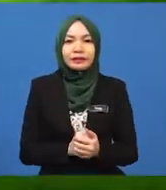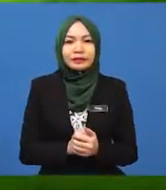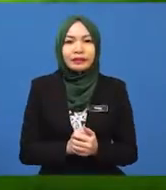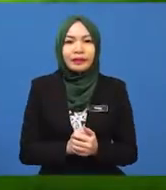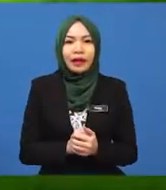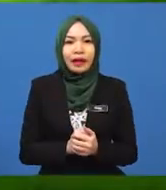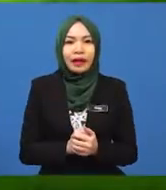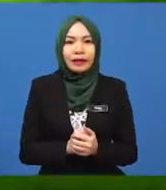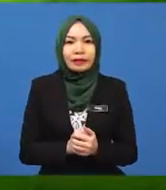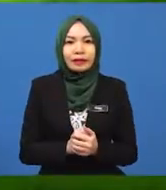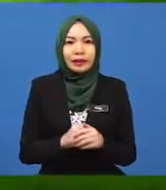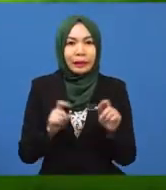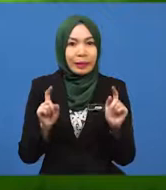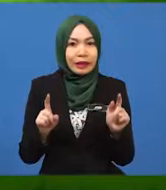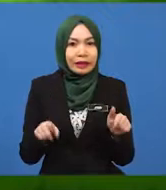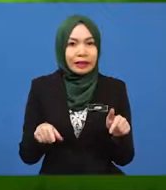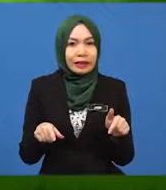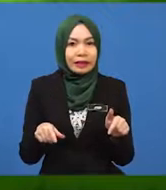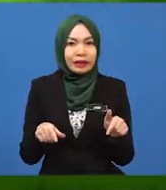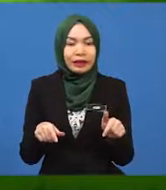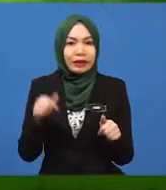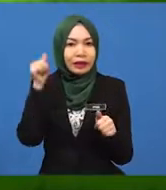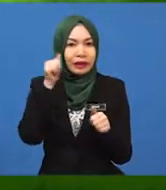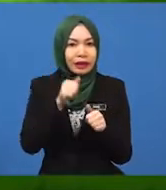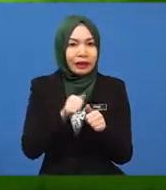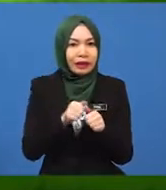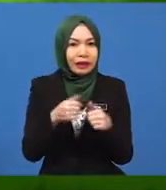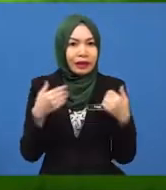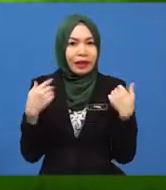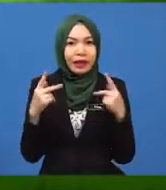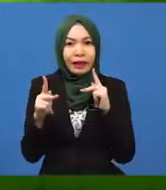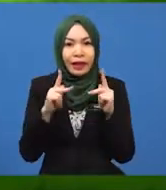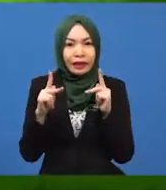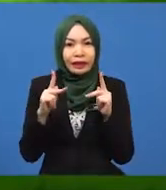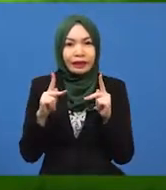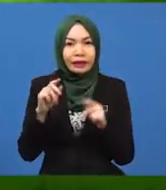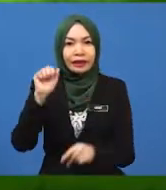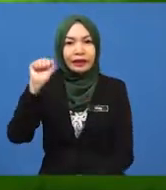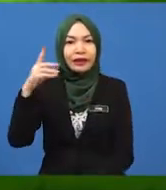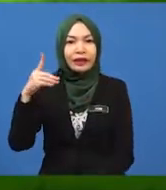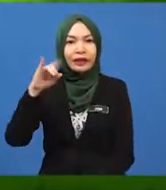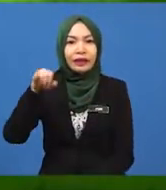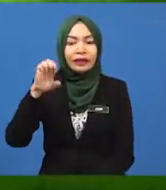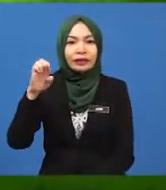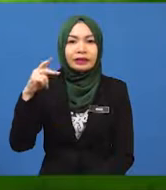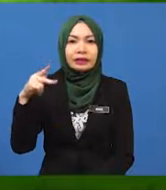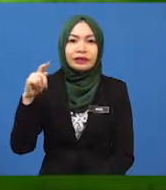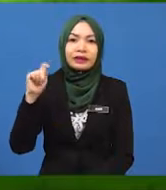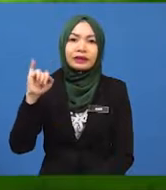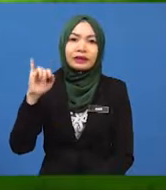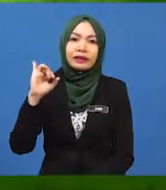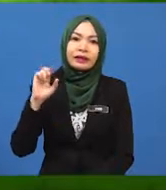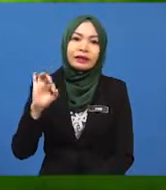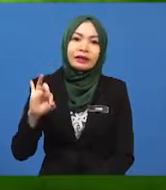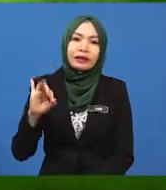perlu ditekankan bahawa kata adjektif merupakan unsur